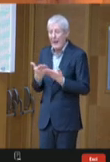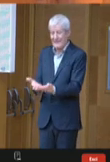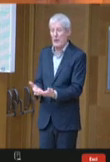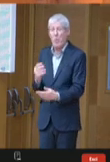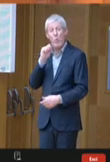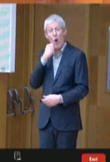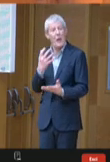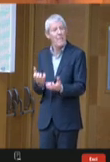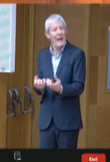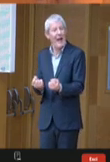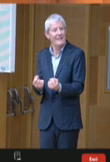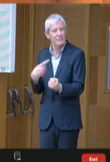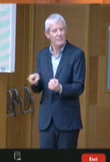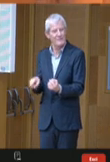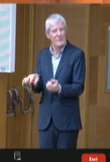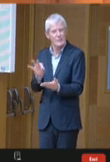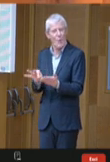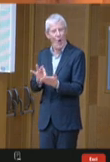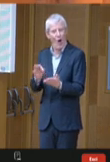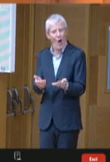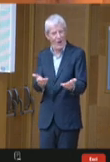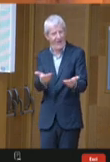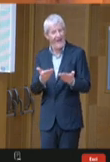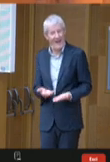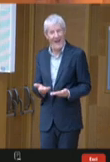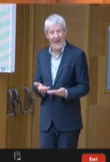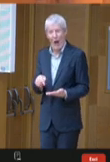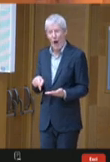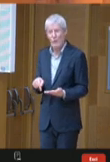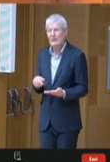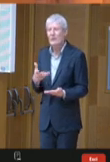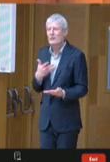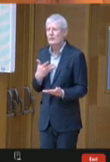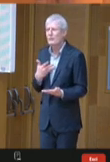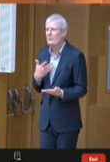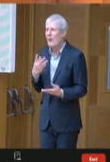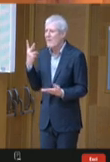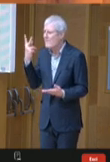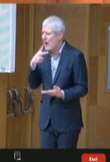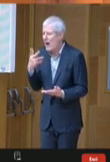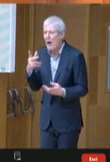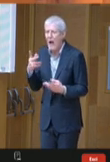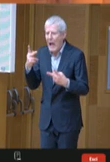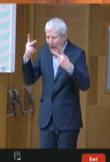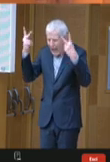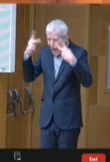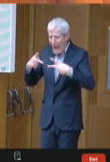realizzate da queste scuole, abbiamo anche il fatto che la realtà si cala